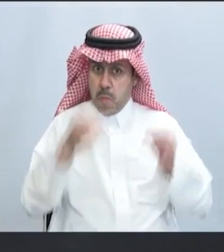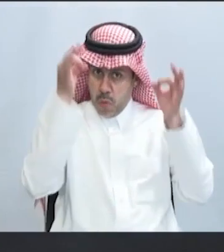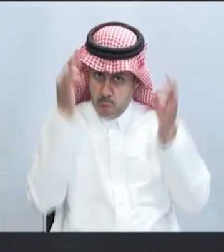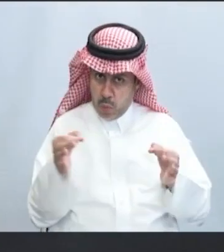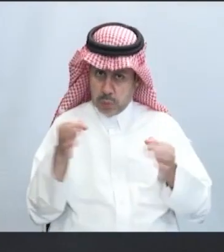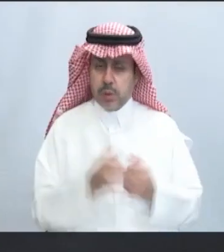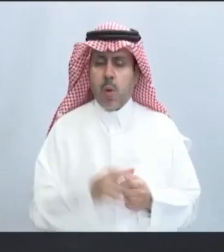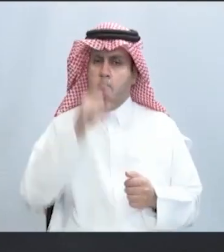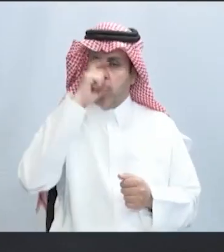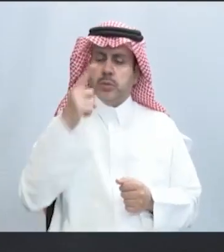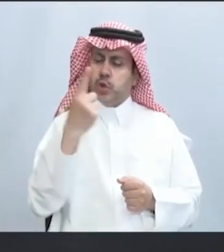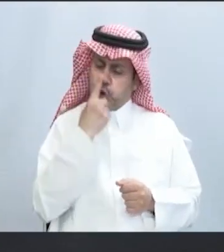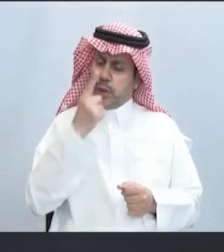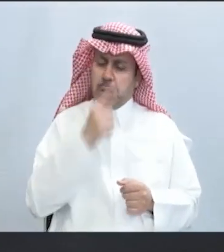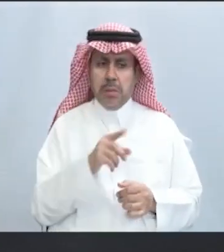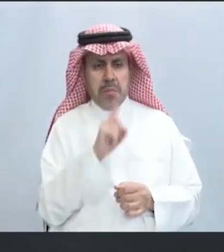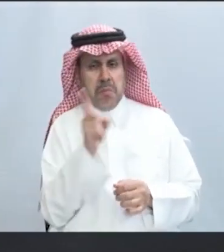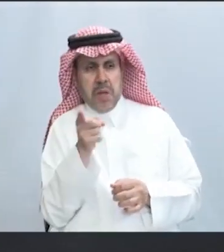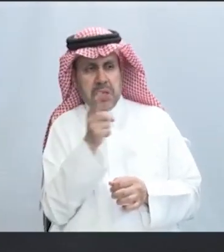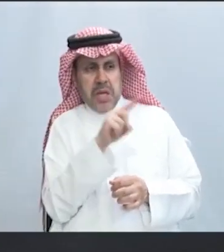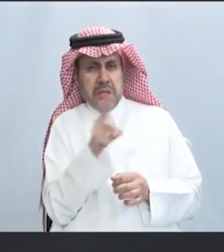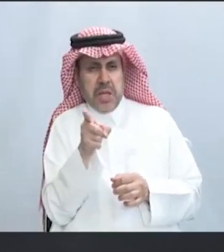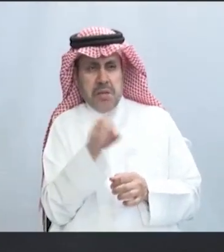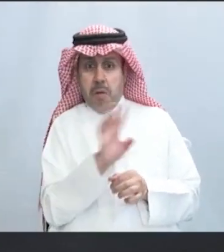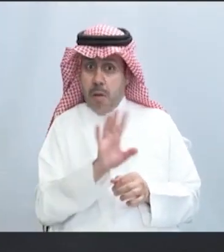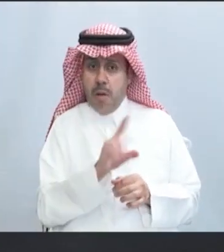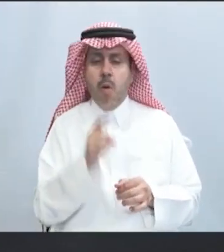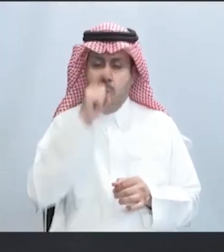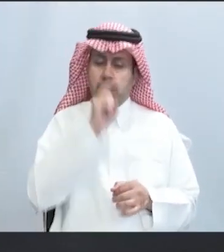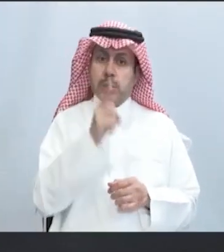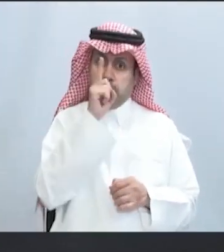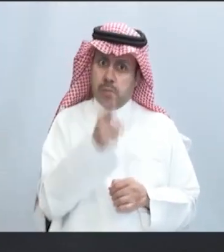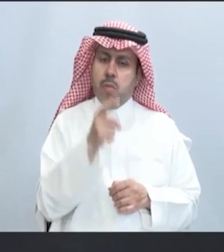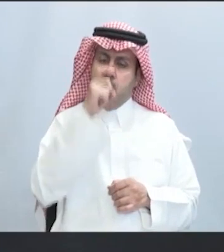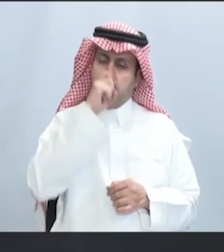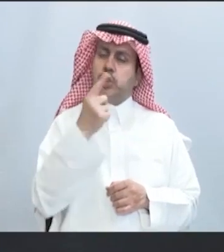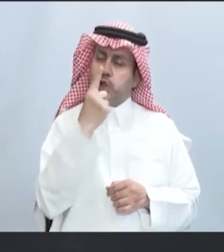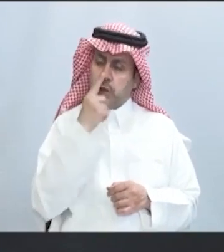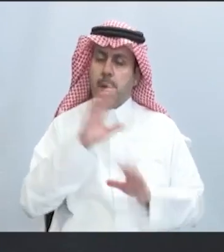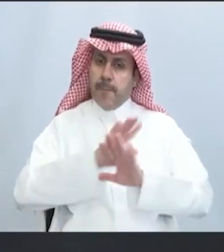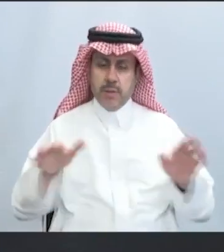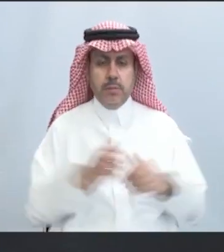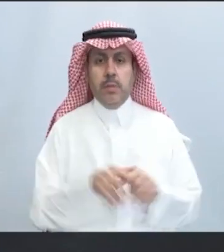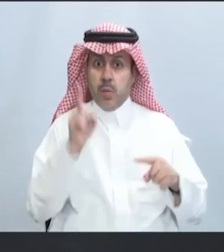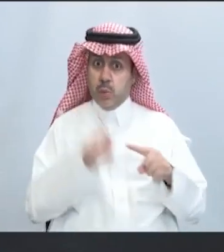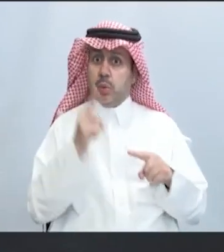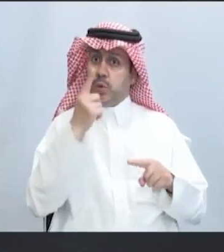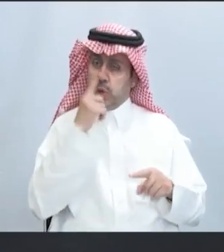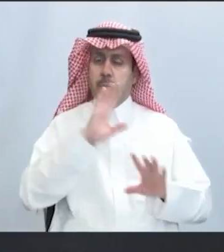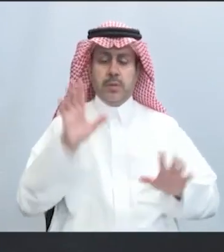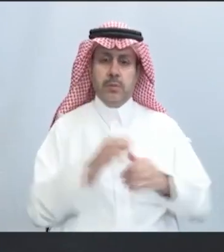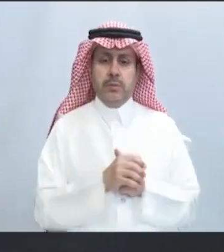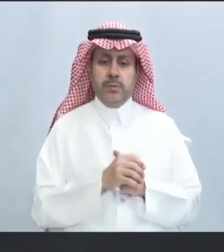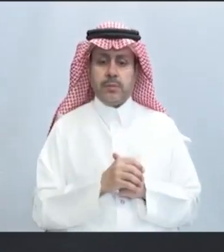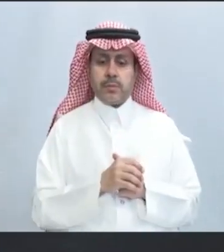موجوده فانها هي التي تفصل في هذا الامر فهي التي تفصل ولا خيار الانسان في ذلك وهذا